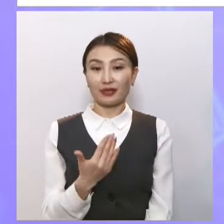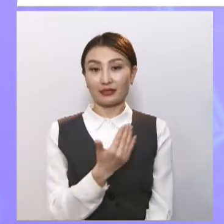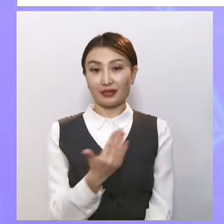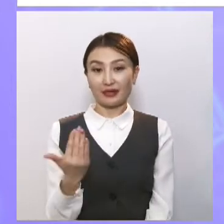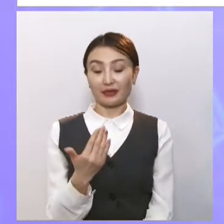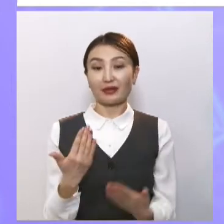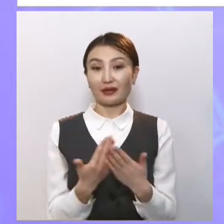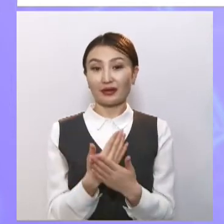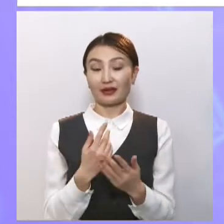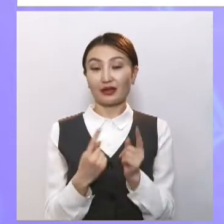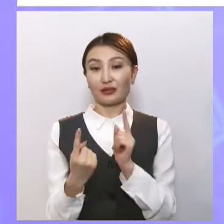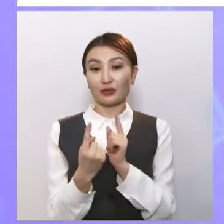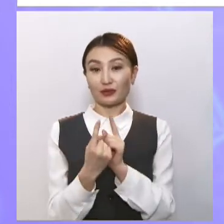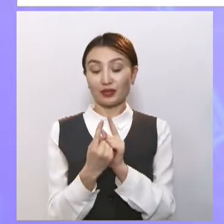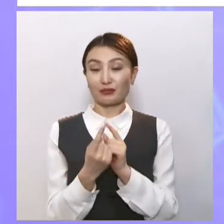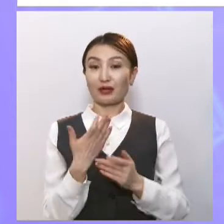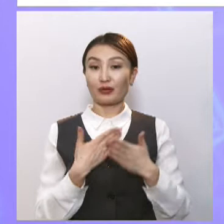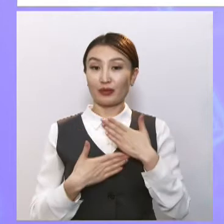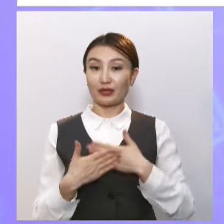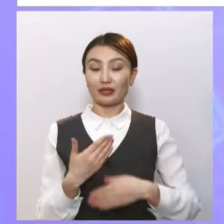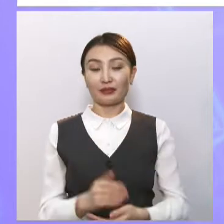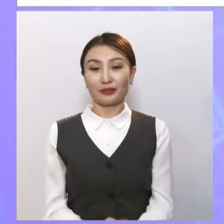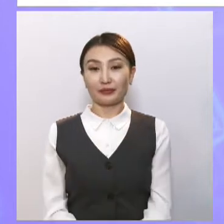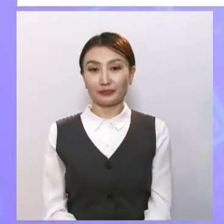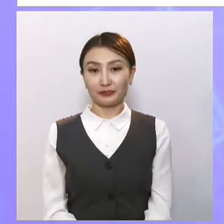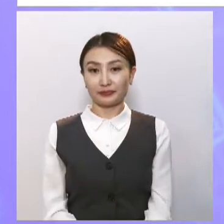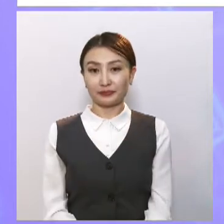менен кайрадан жолугушканыма кубанычтамын.